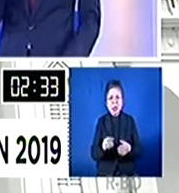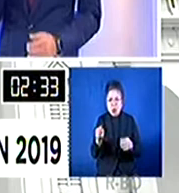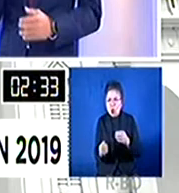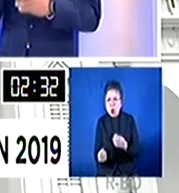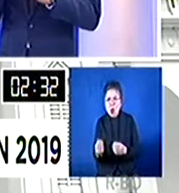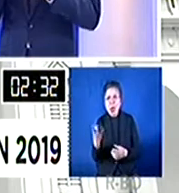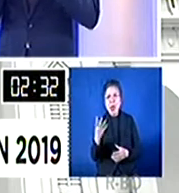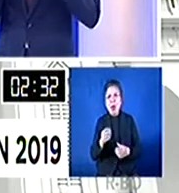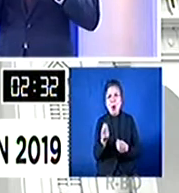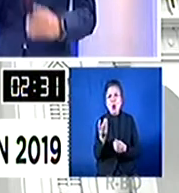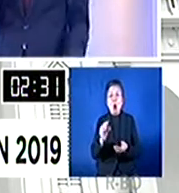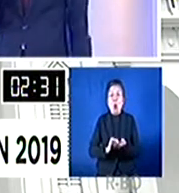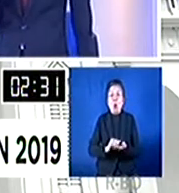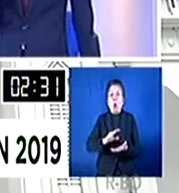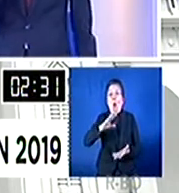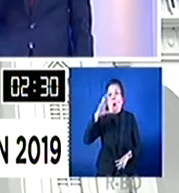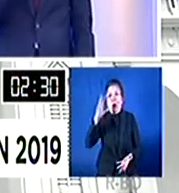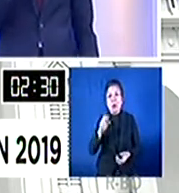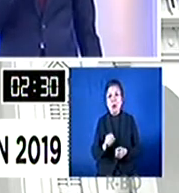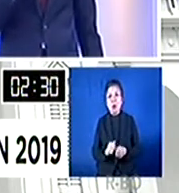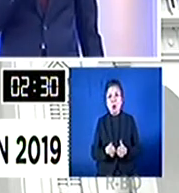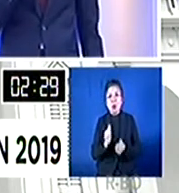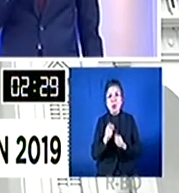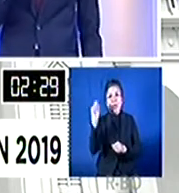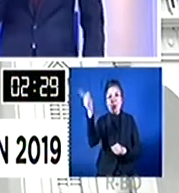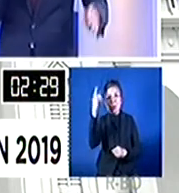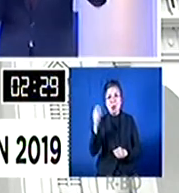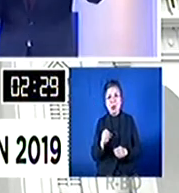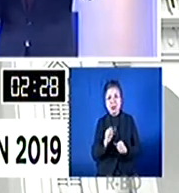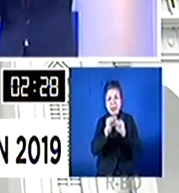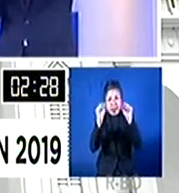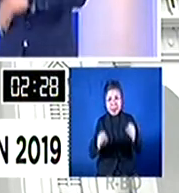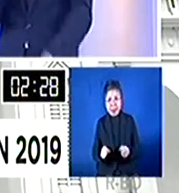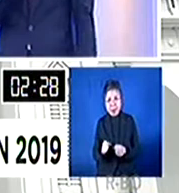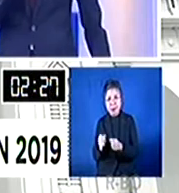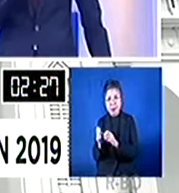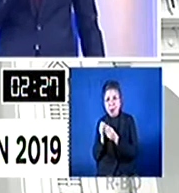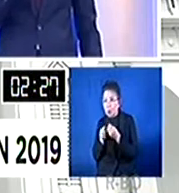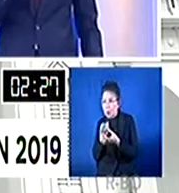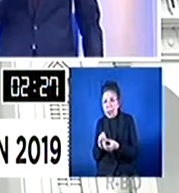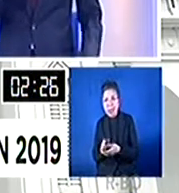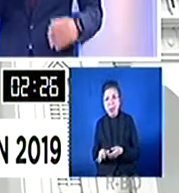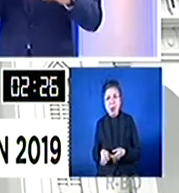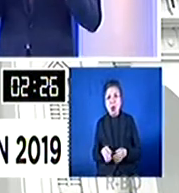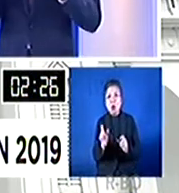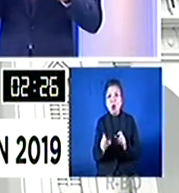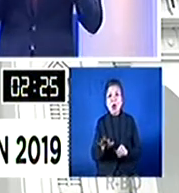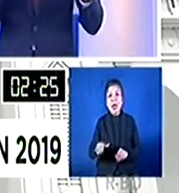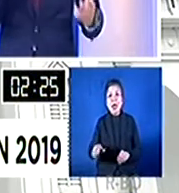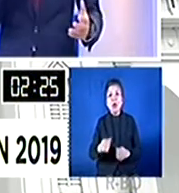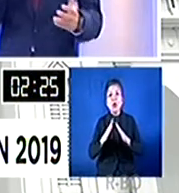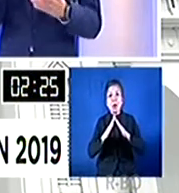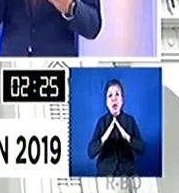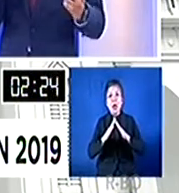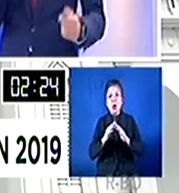sumber biaya yang tinggi bagi sistem pendidikan kita. Untuk anak-anak di rumah, ujian